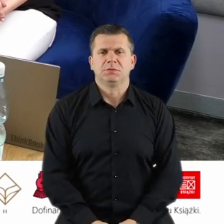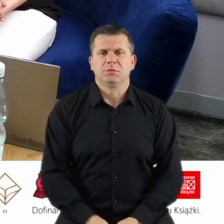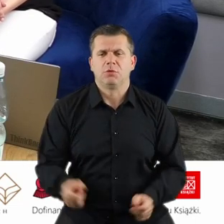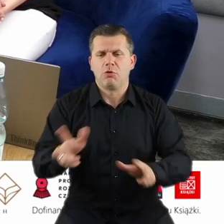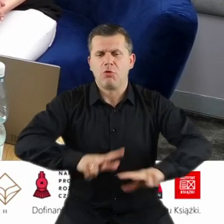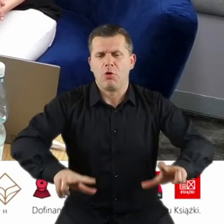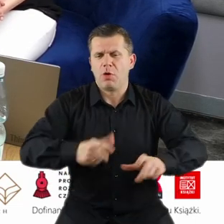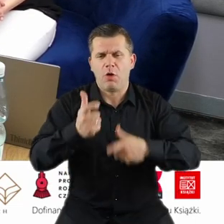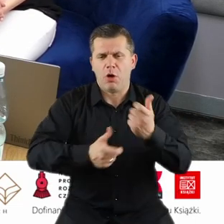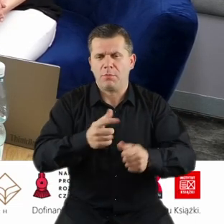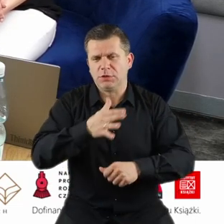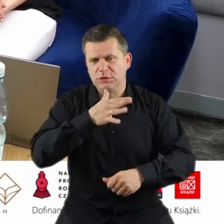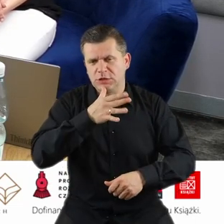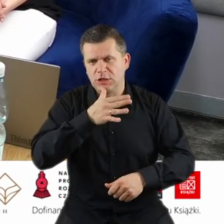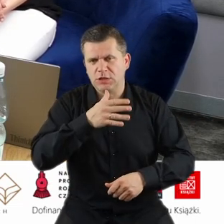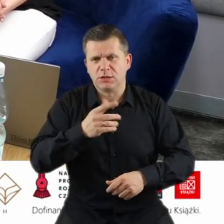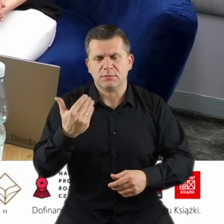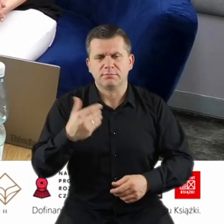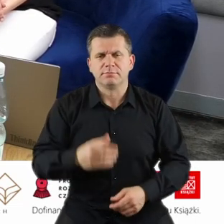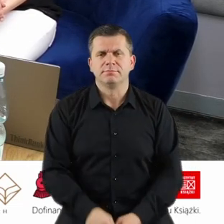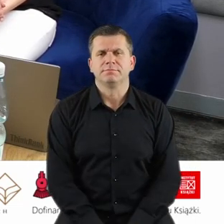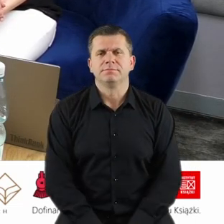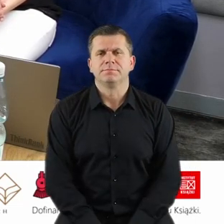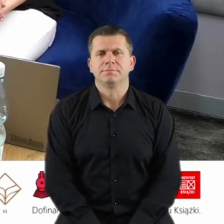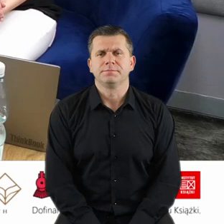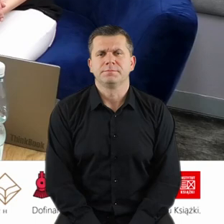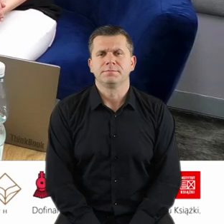tych rodzin żydowskich.